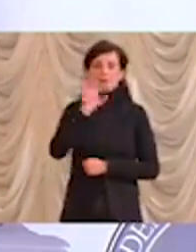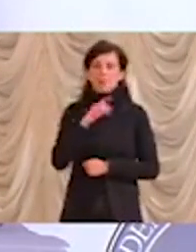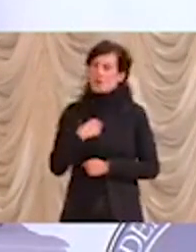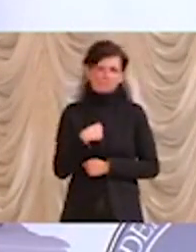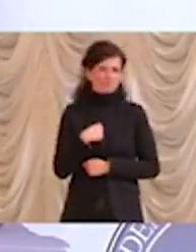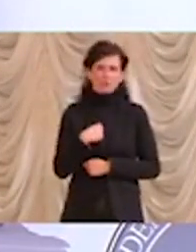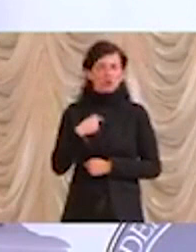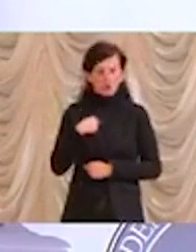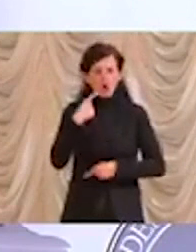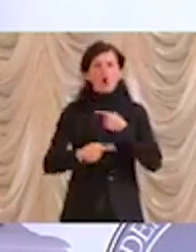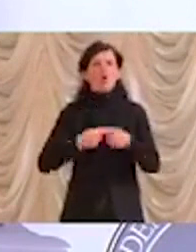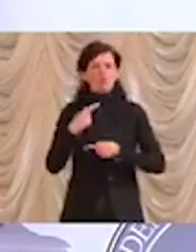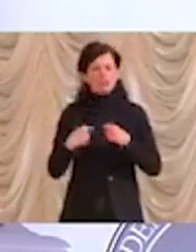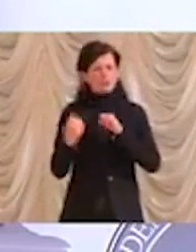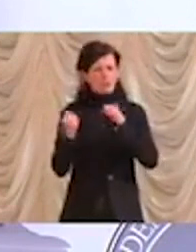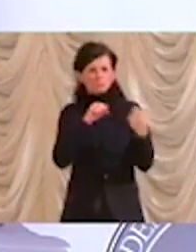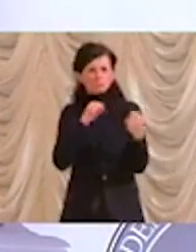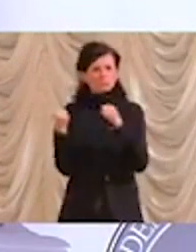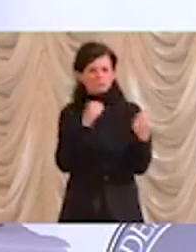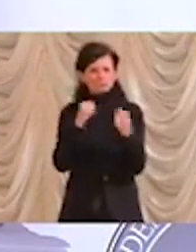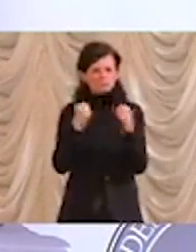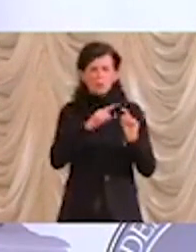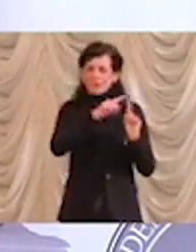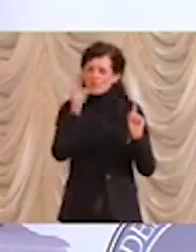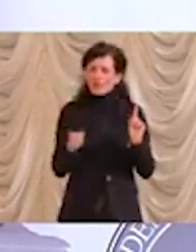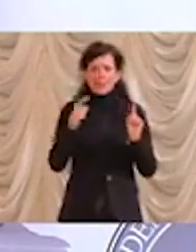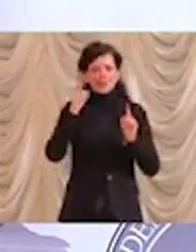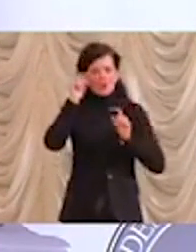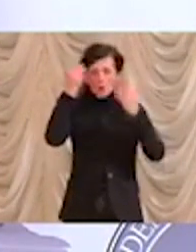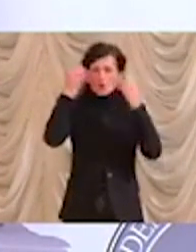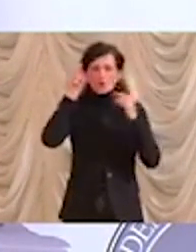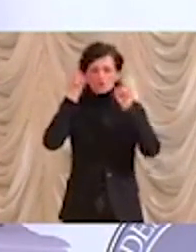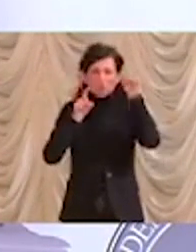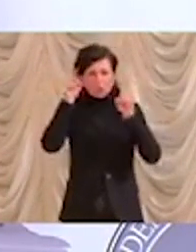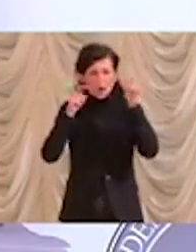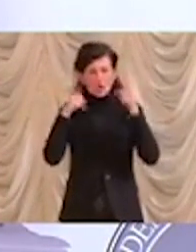eine starke und kohärente europäische Reaktion hervorzurufen.